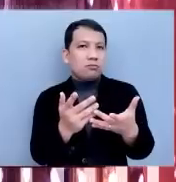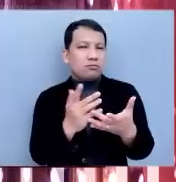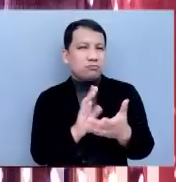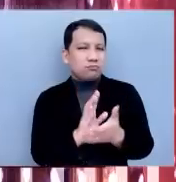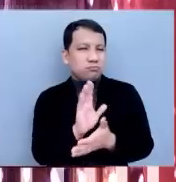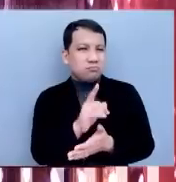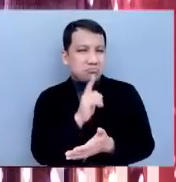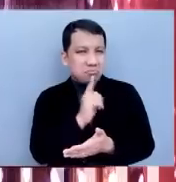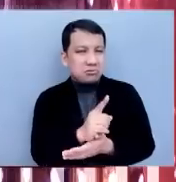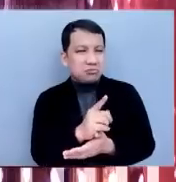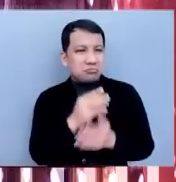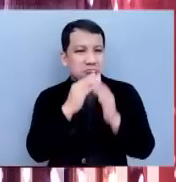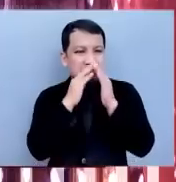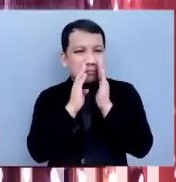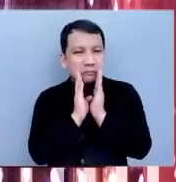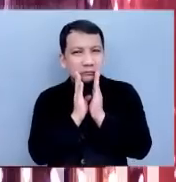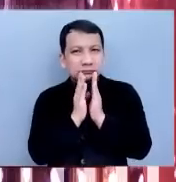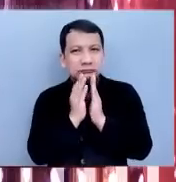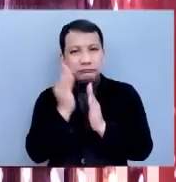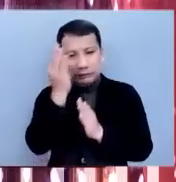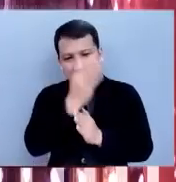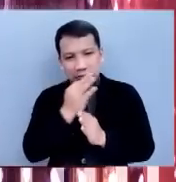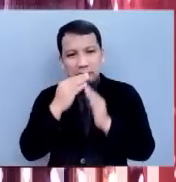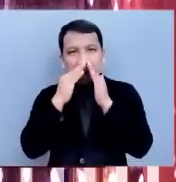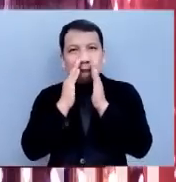sa kanilang mga mukha na talagang embarrassed, talagang